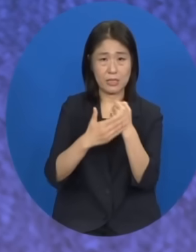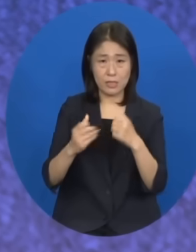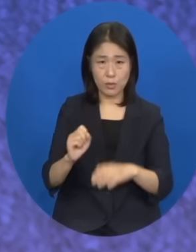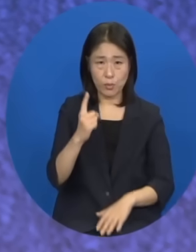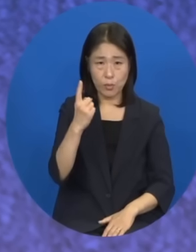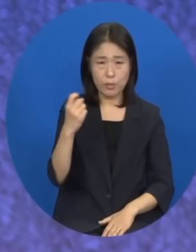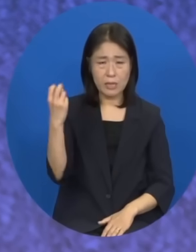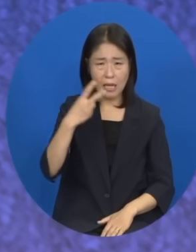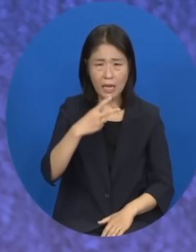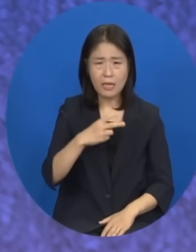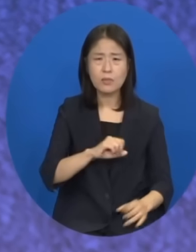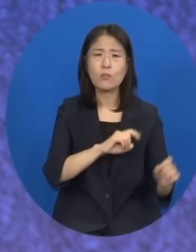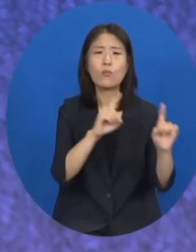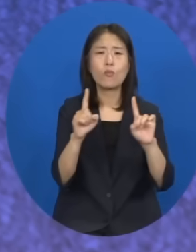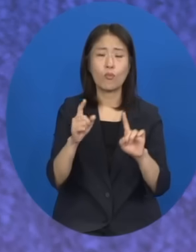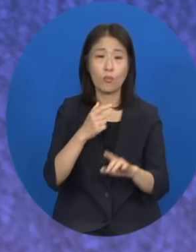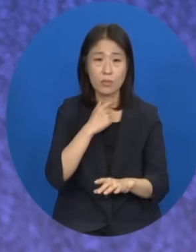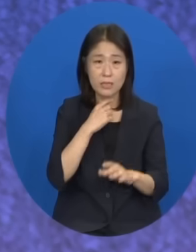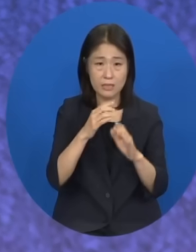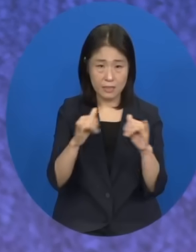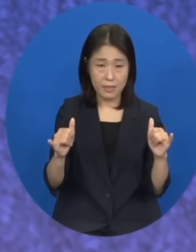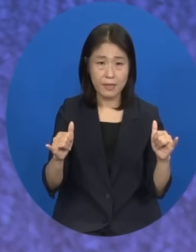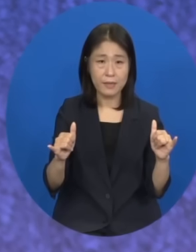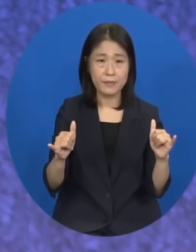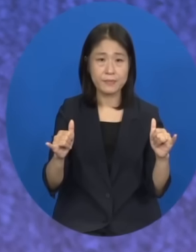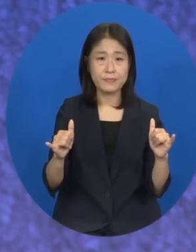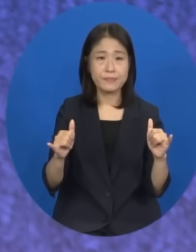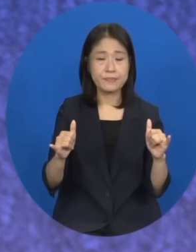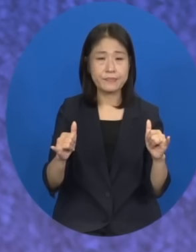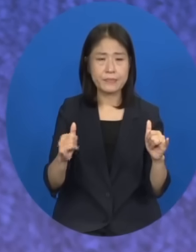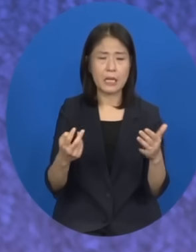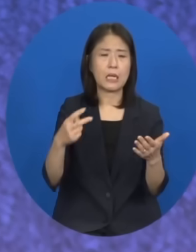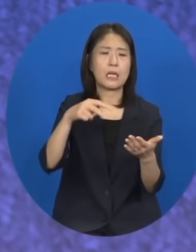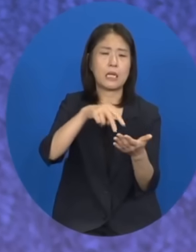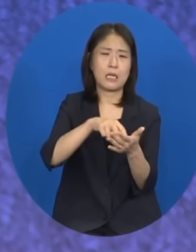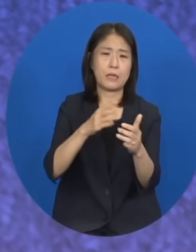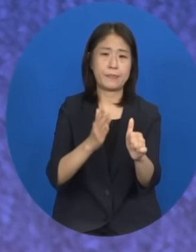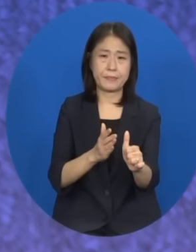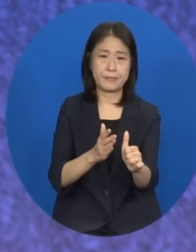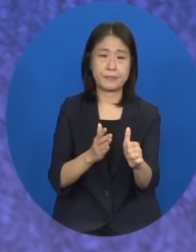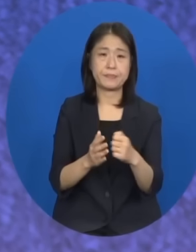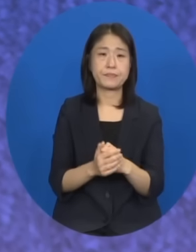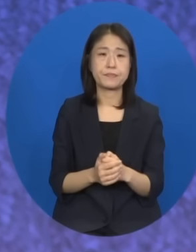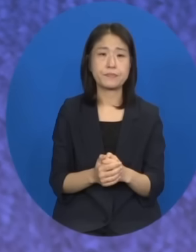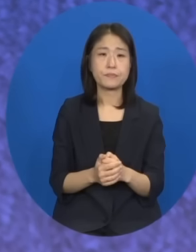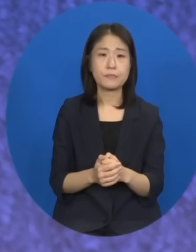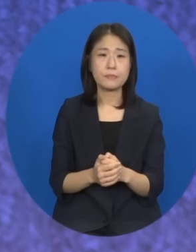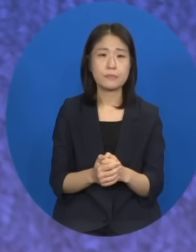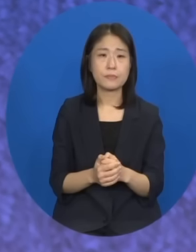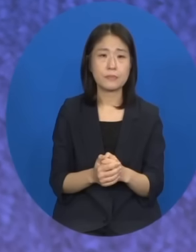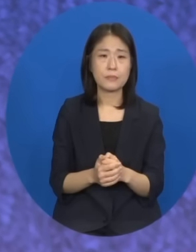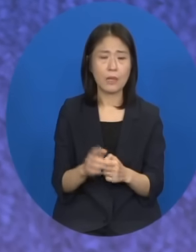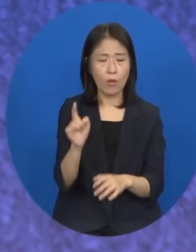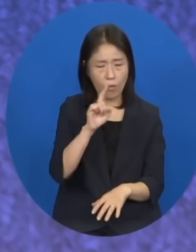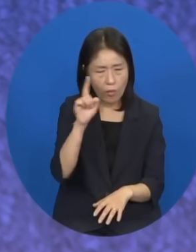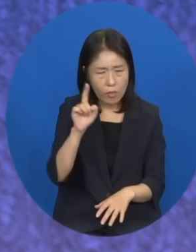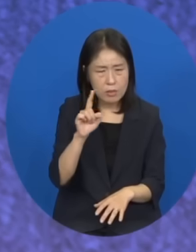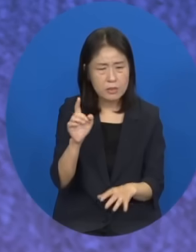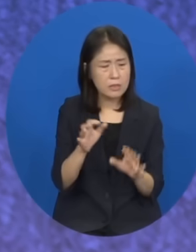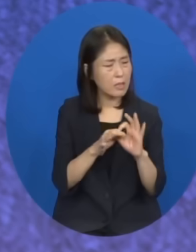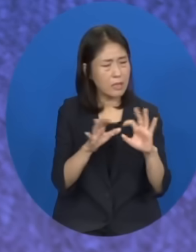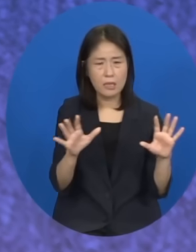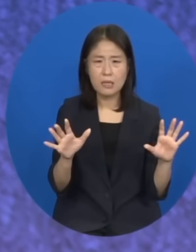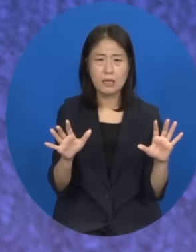다시 소생하기를 원하시는 그런 분들은 일어나시기 바랍니다. 어떤 영역에 있어서든지 주님